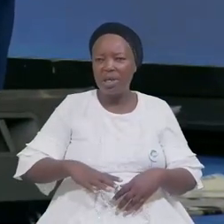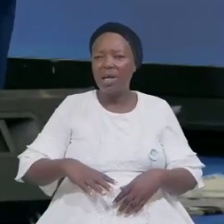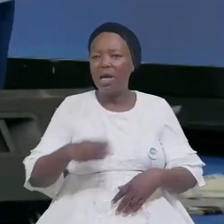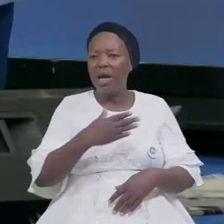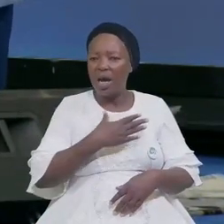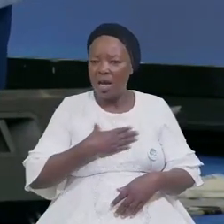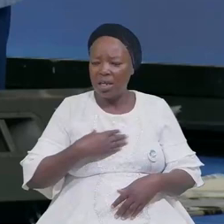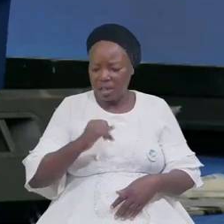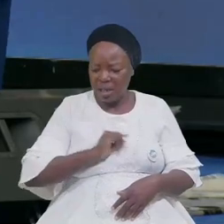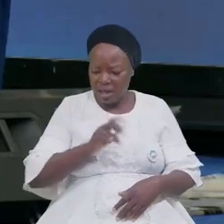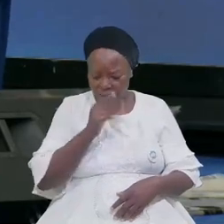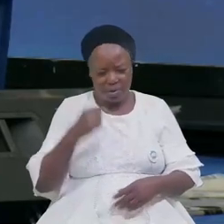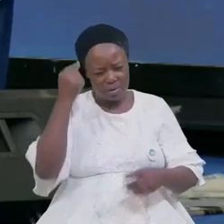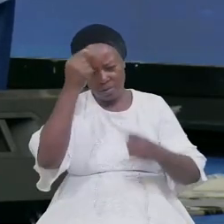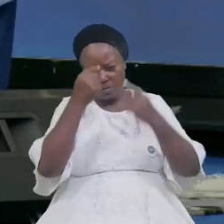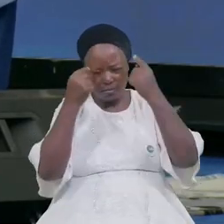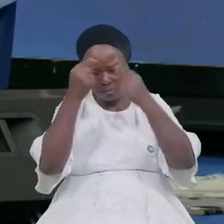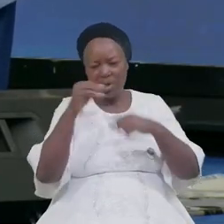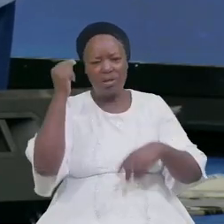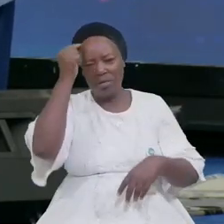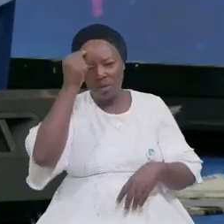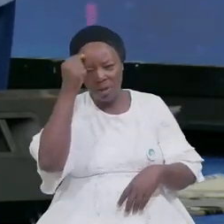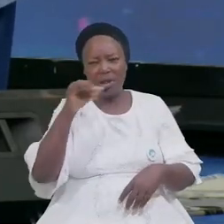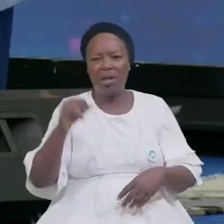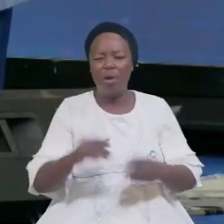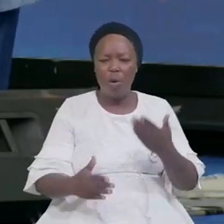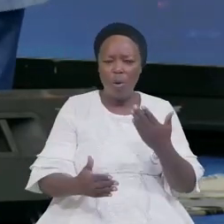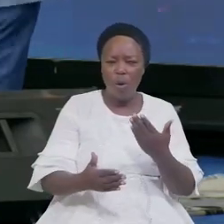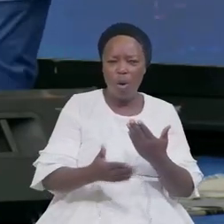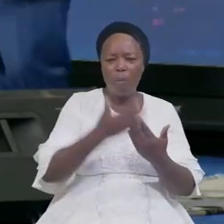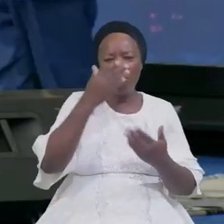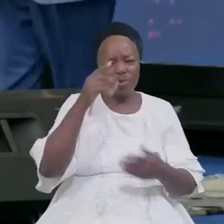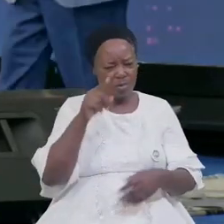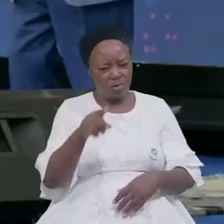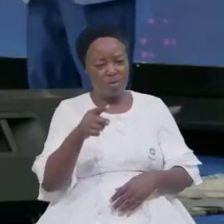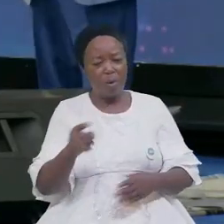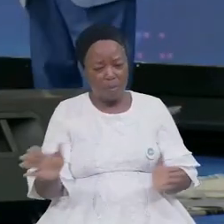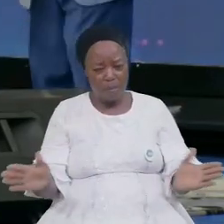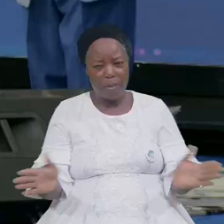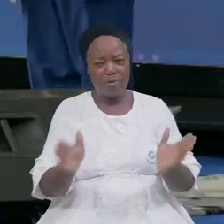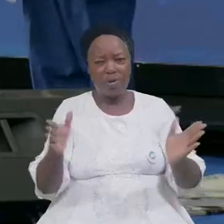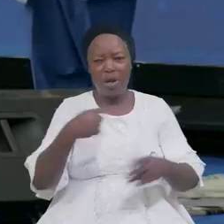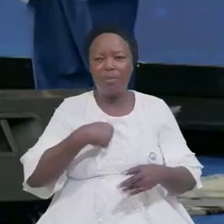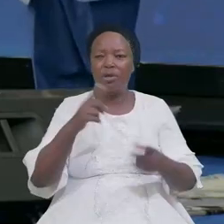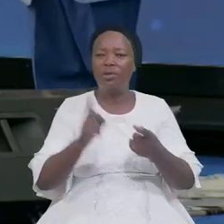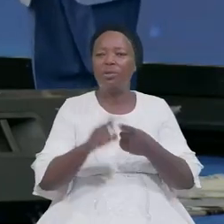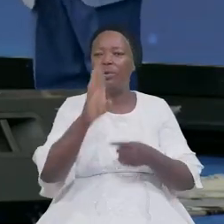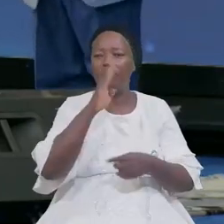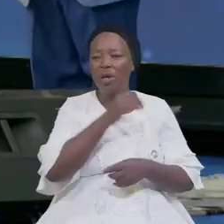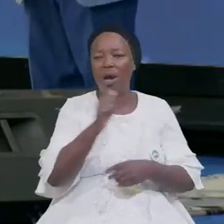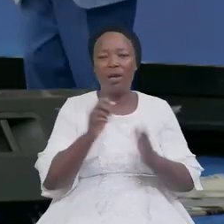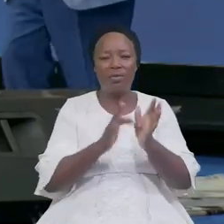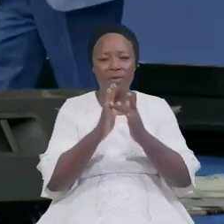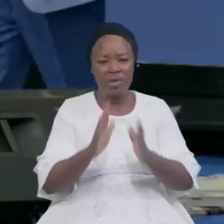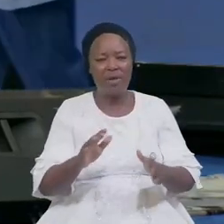Et je considère, et il dit, presque, tu vas bientôt me persuader de devenir